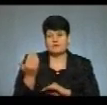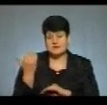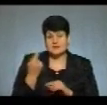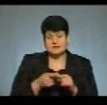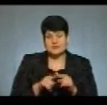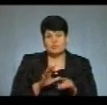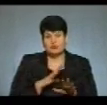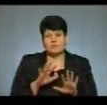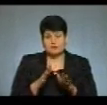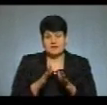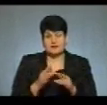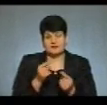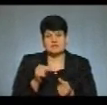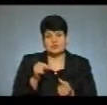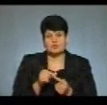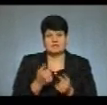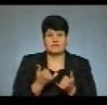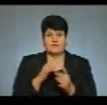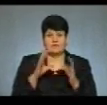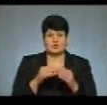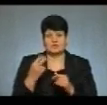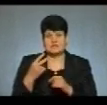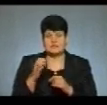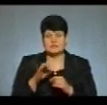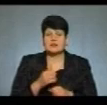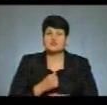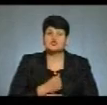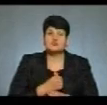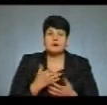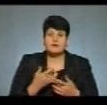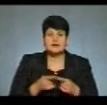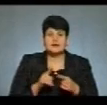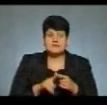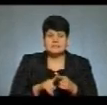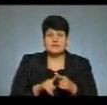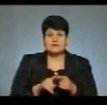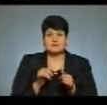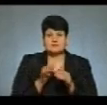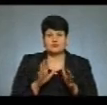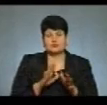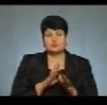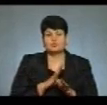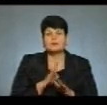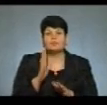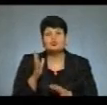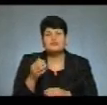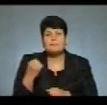стали визначальними для всього ХХ століття. На жаль, ці потуги не відбулися перемогою,